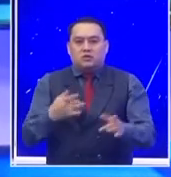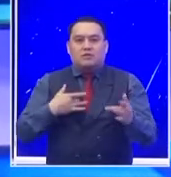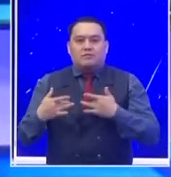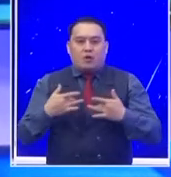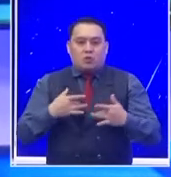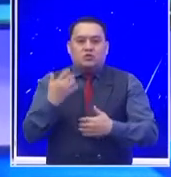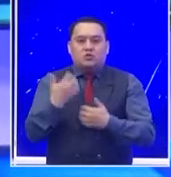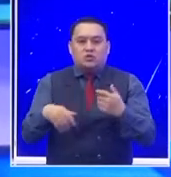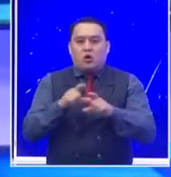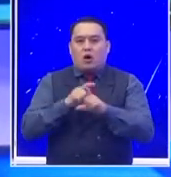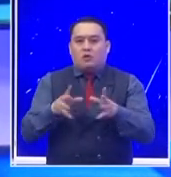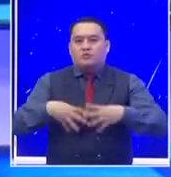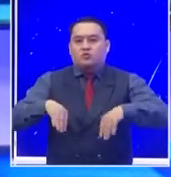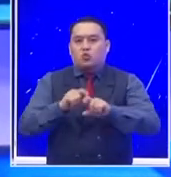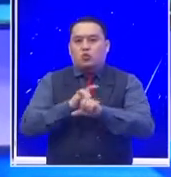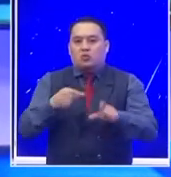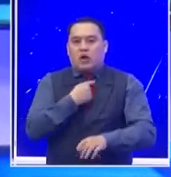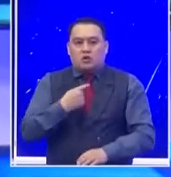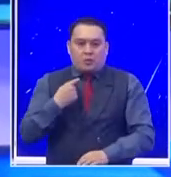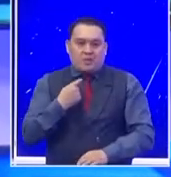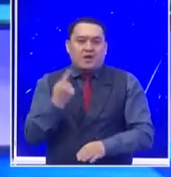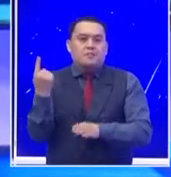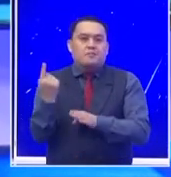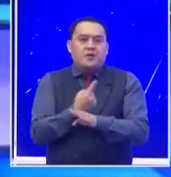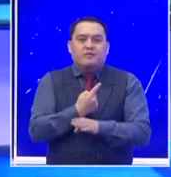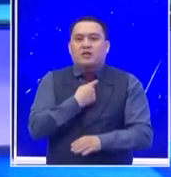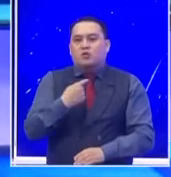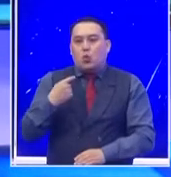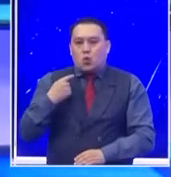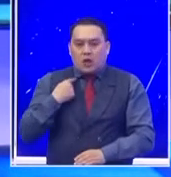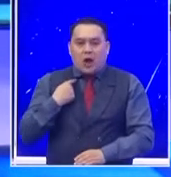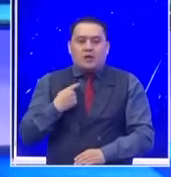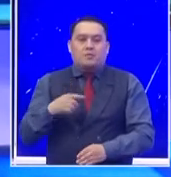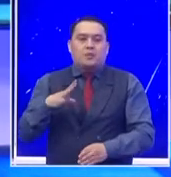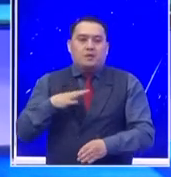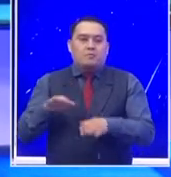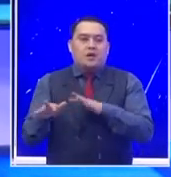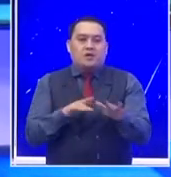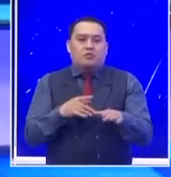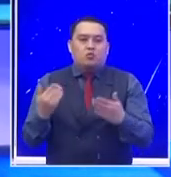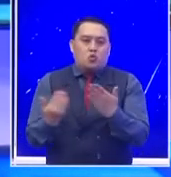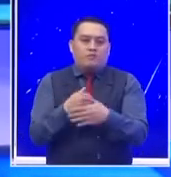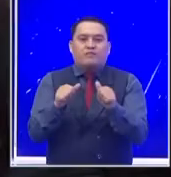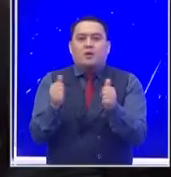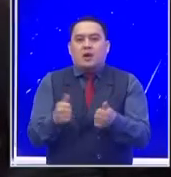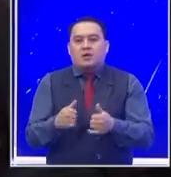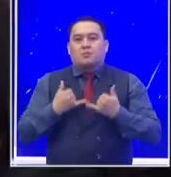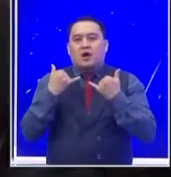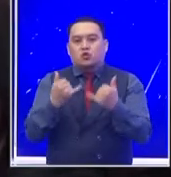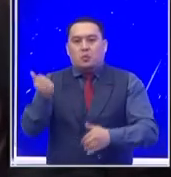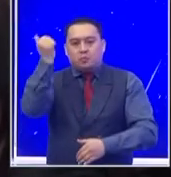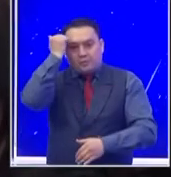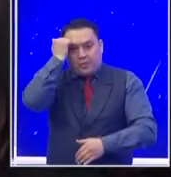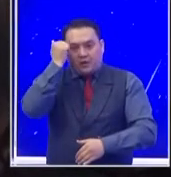к постановке среди учащихся общеобразовательных школ стал до кургана впервые в областном центре состоялось мероприятие нового формата приуроченные